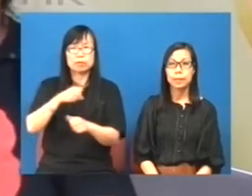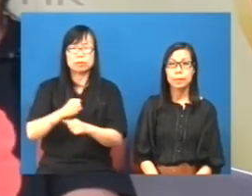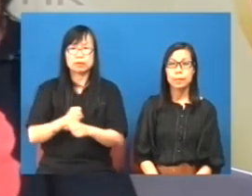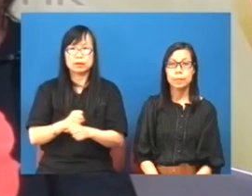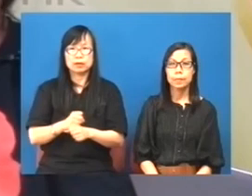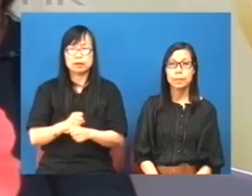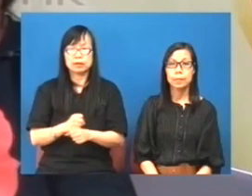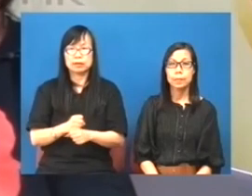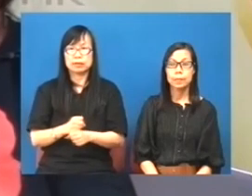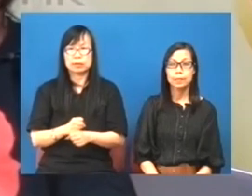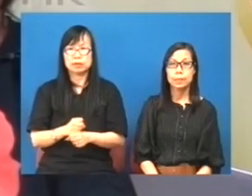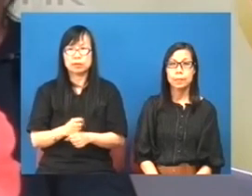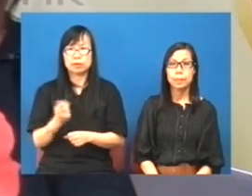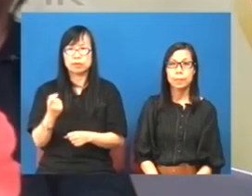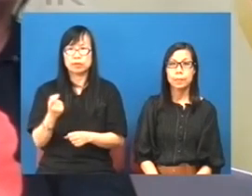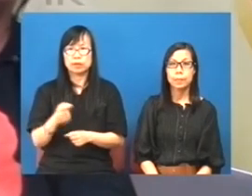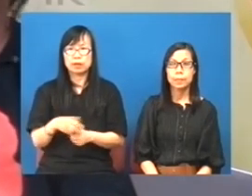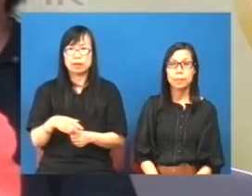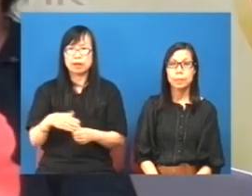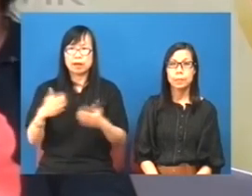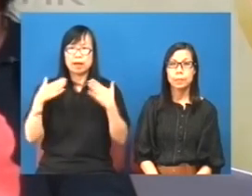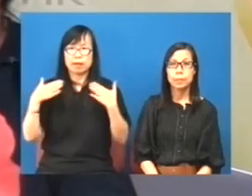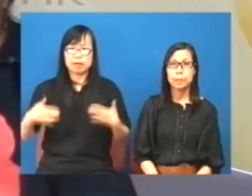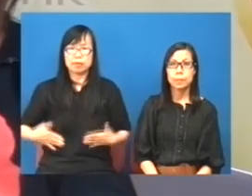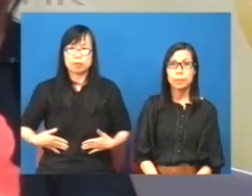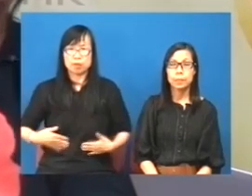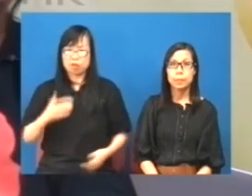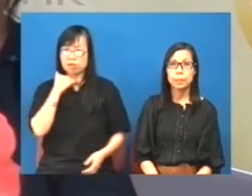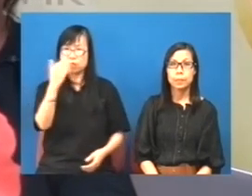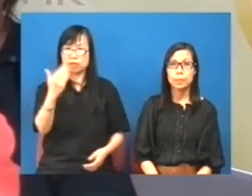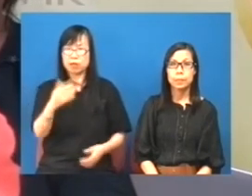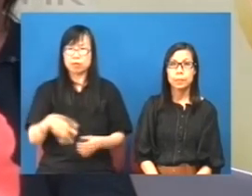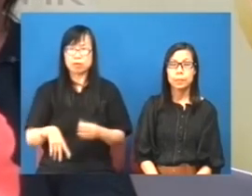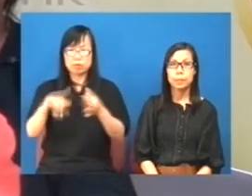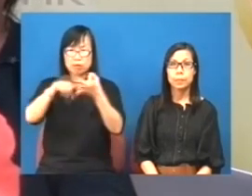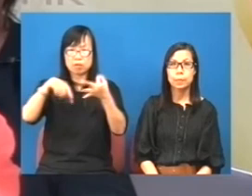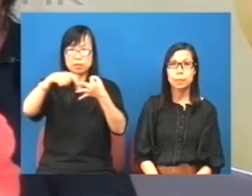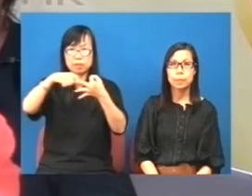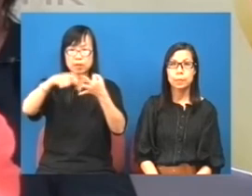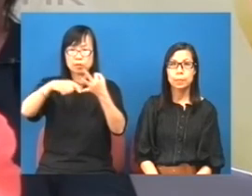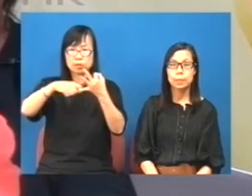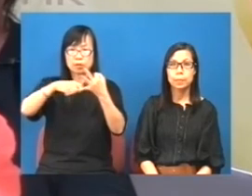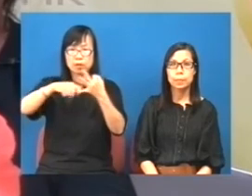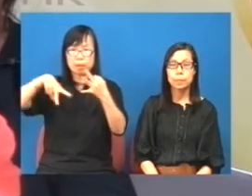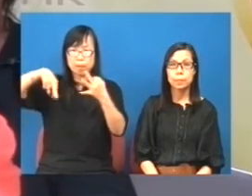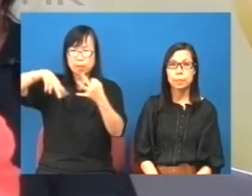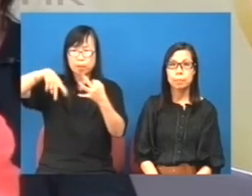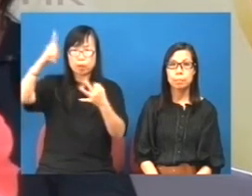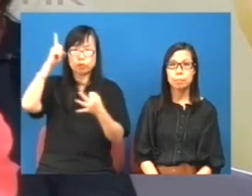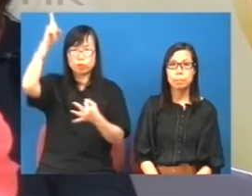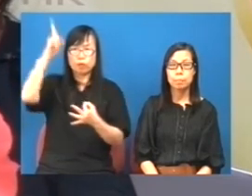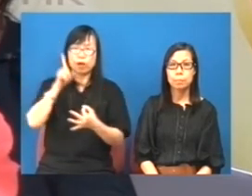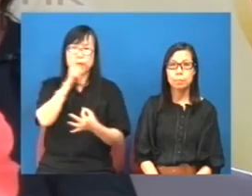政治執法很簡單因為現在廉署我投訴這個陳柏波已經差不多一個星期了我上個星期